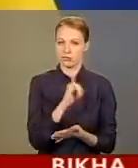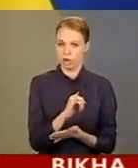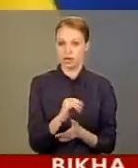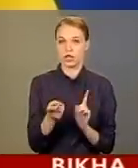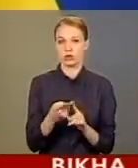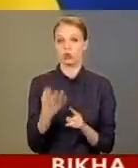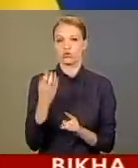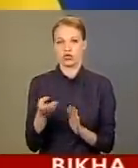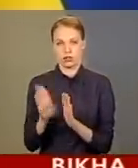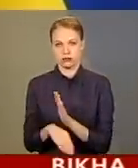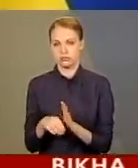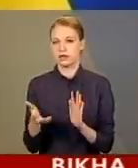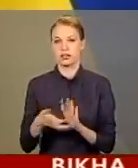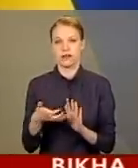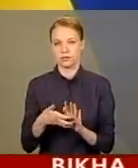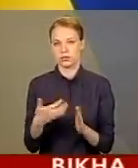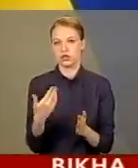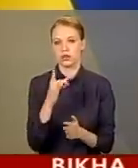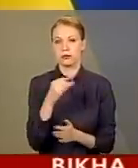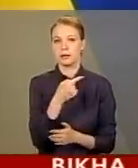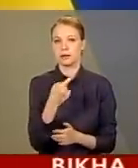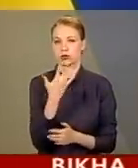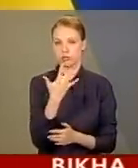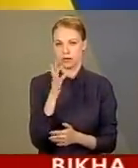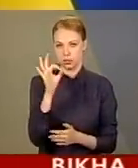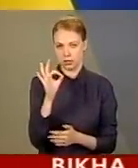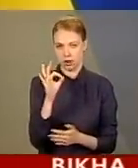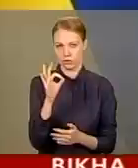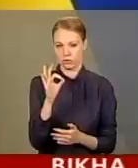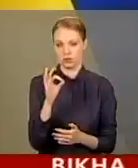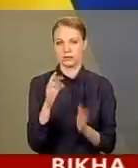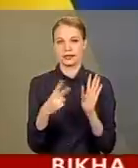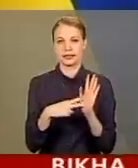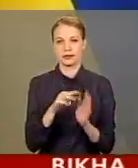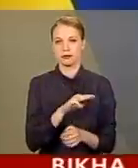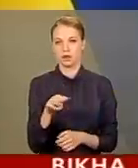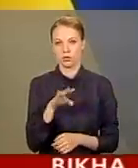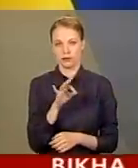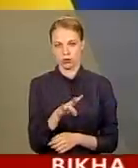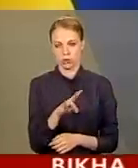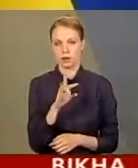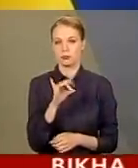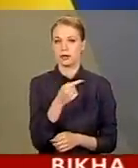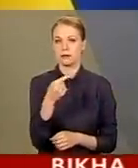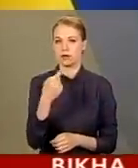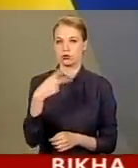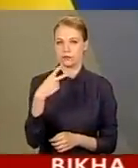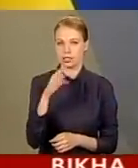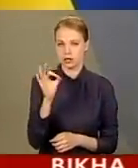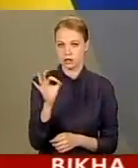дуже поганий. Не вистачає при мінус 5 градусах по Цельсію 7 мільйонів тонн, при мінус